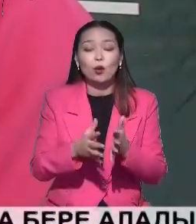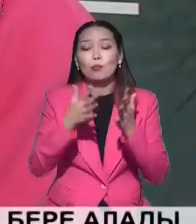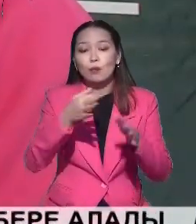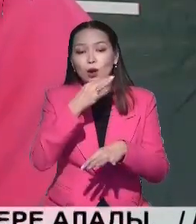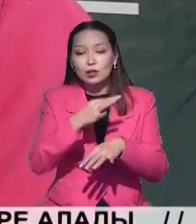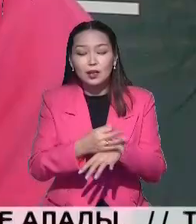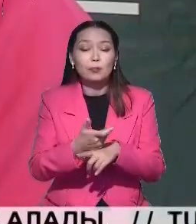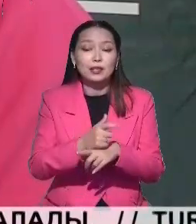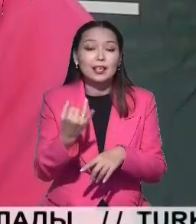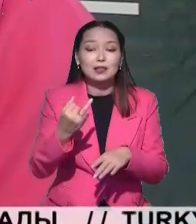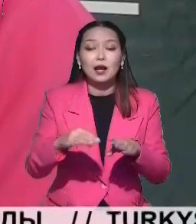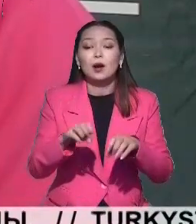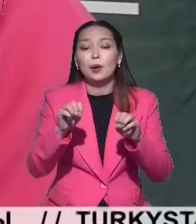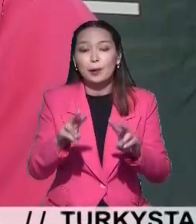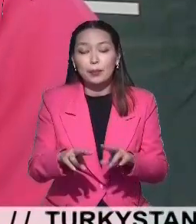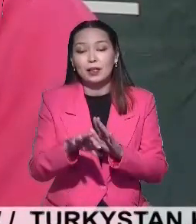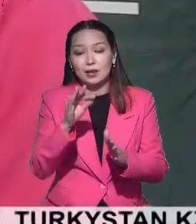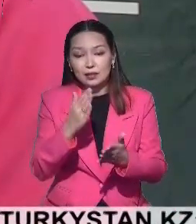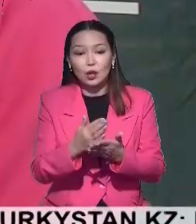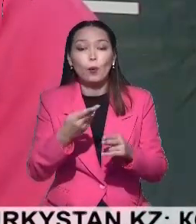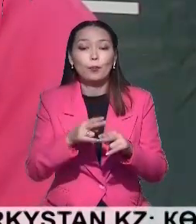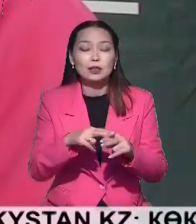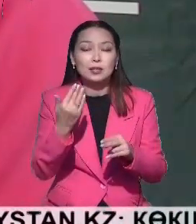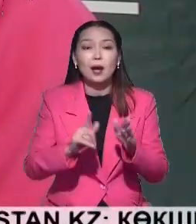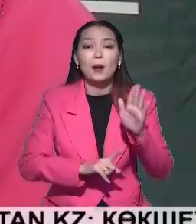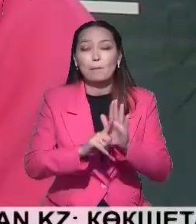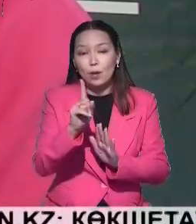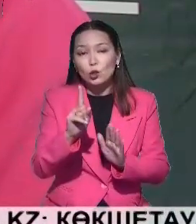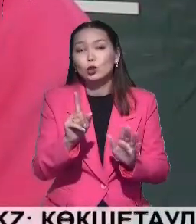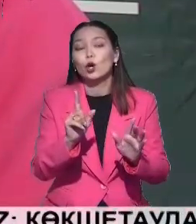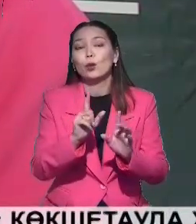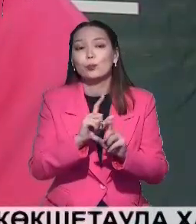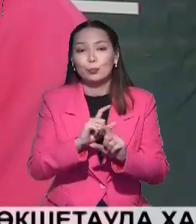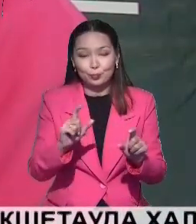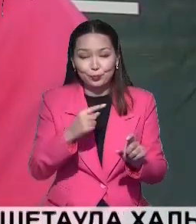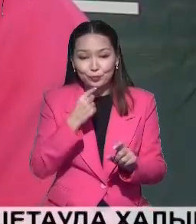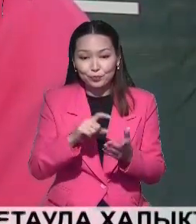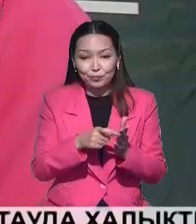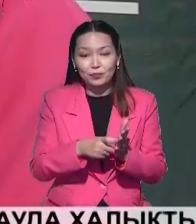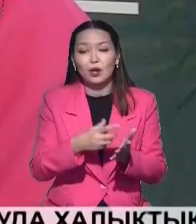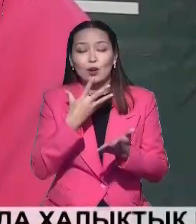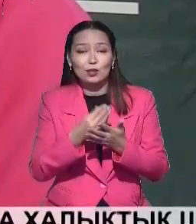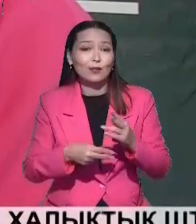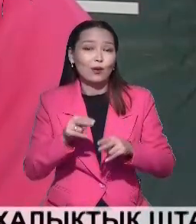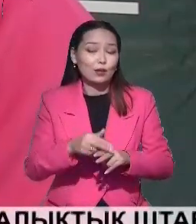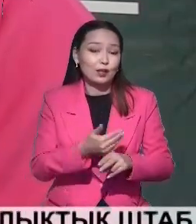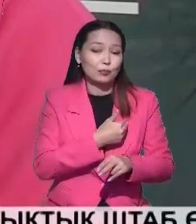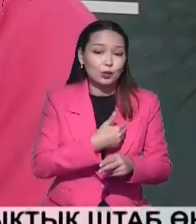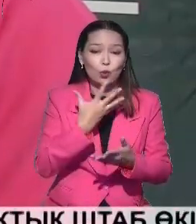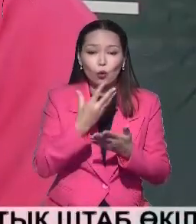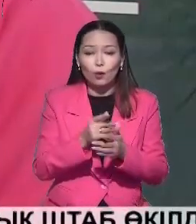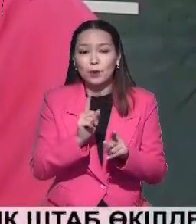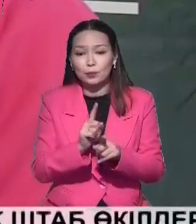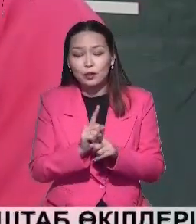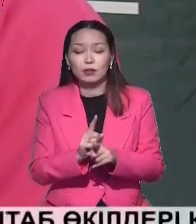қиында қызықты мамандықтың бірі. Ал енді осы бастауышқа өзінің шын ақ көңіл ниетіменен, өзінің талпыныс